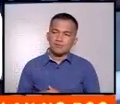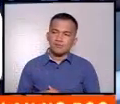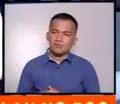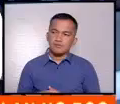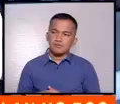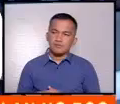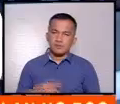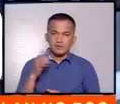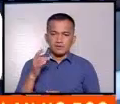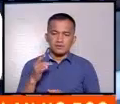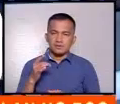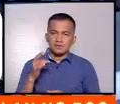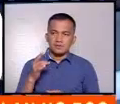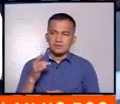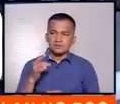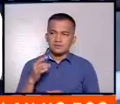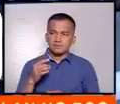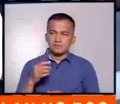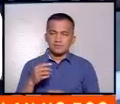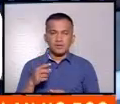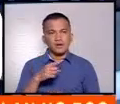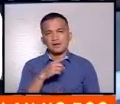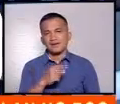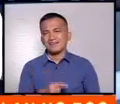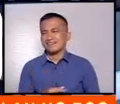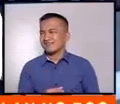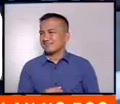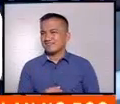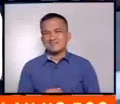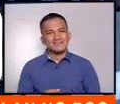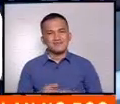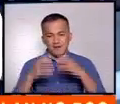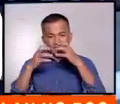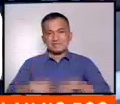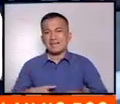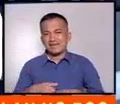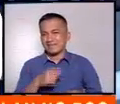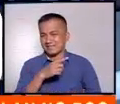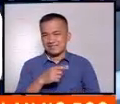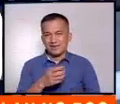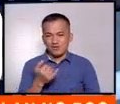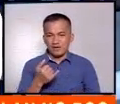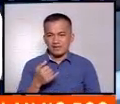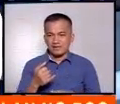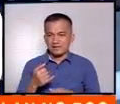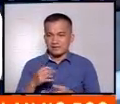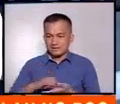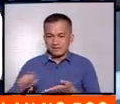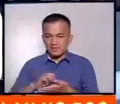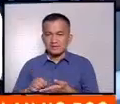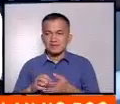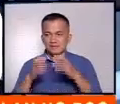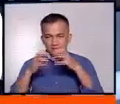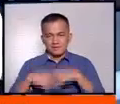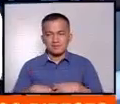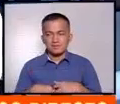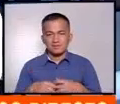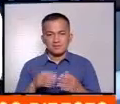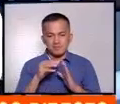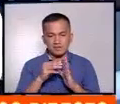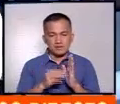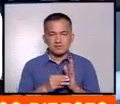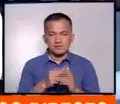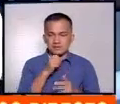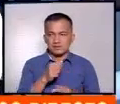dalaw. 8. Mababankrupt to. Kasi pag siningil natin lahat ng mga pera nyo nawala sa inyo, millions po ito. Hindi